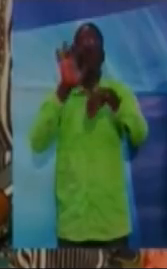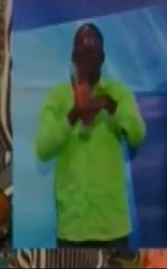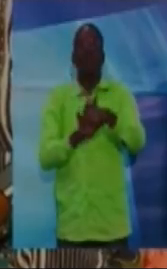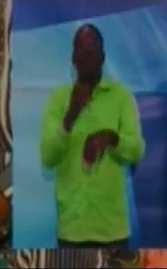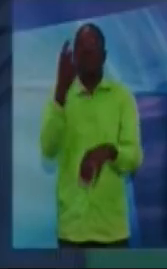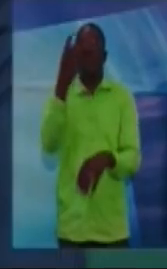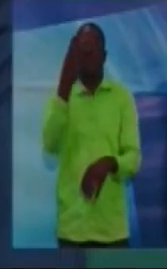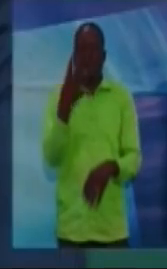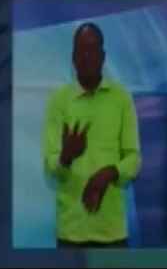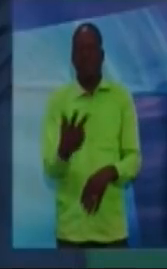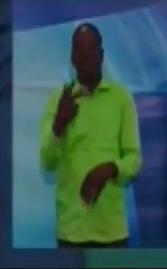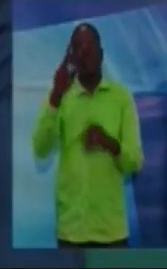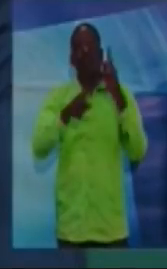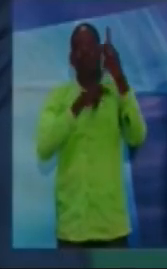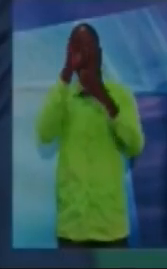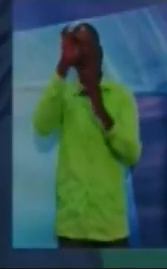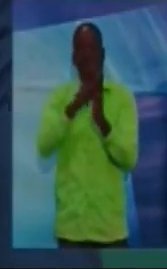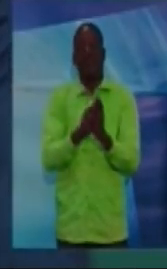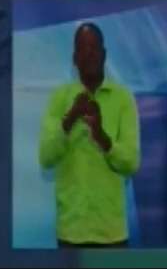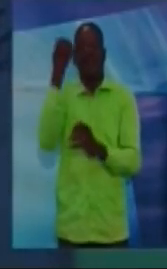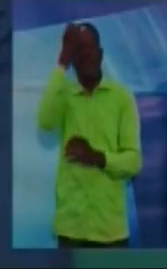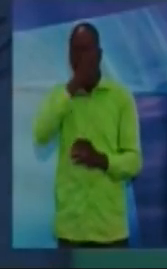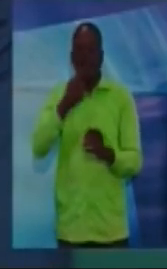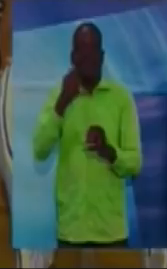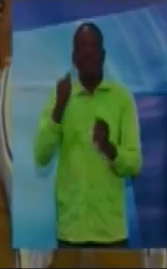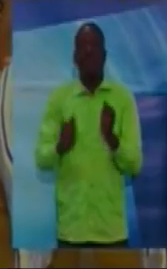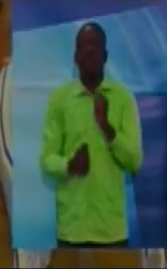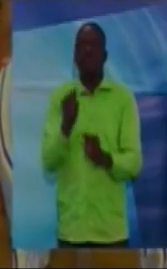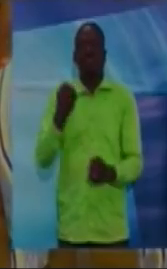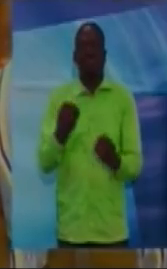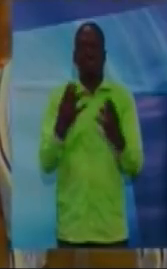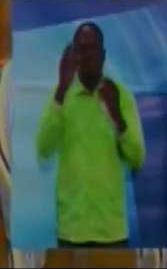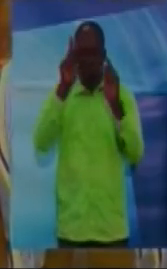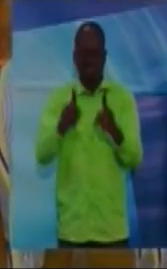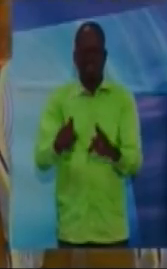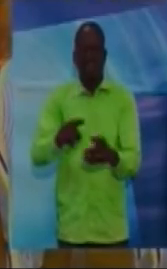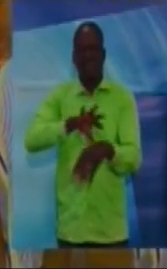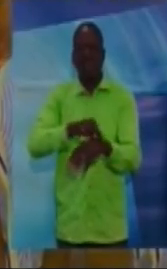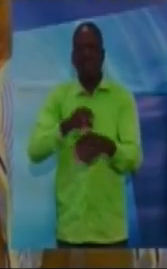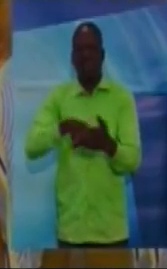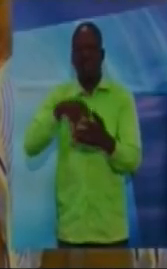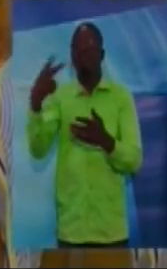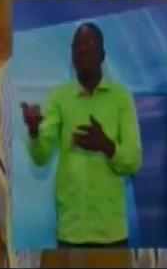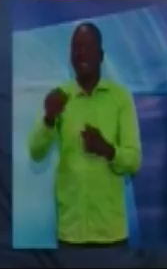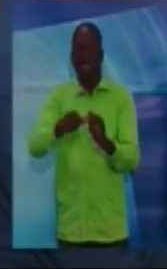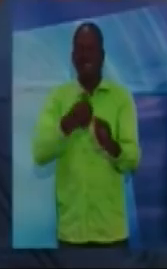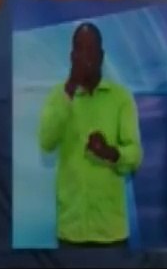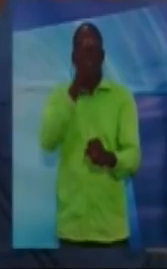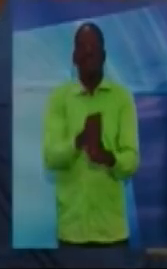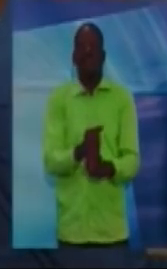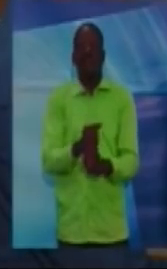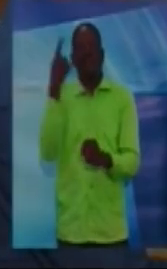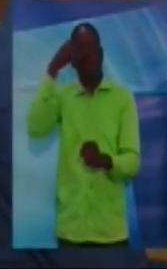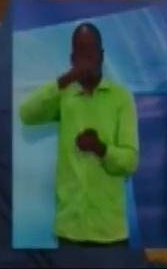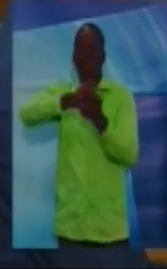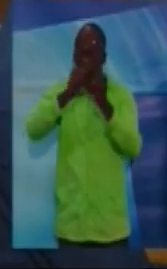tiers de la planète. Et en Afrique, ce sont des millions d'hectares de terres qui sont perdus chaque année. Et pour inverser